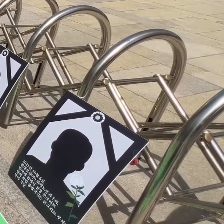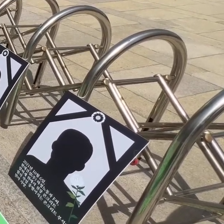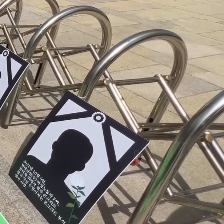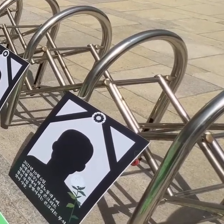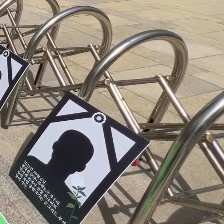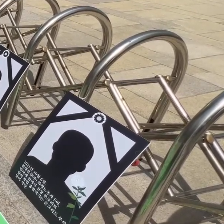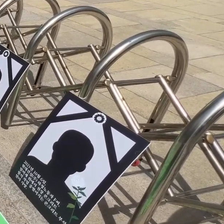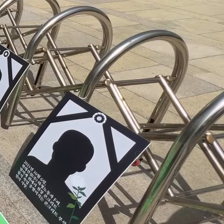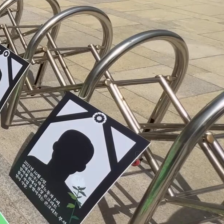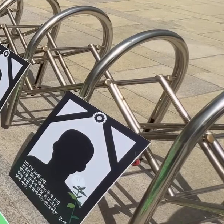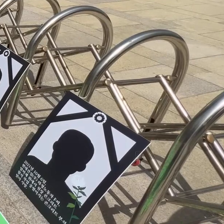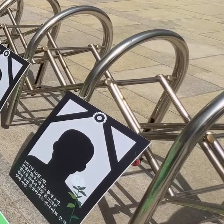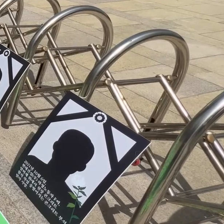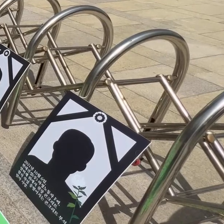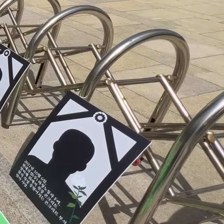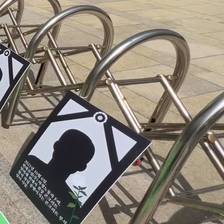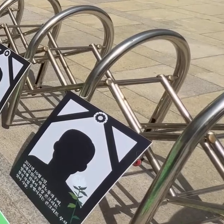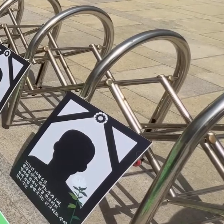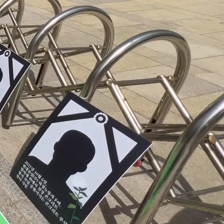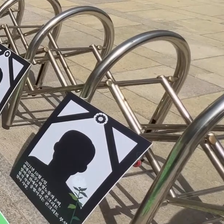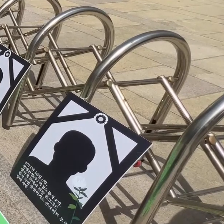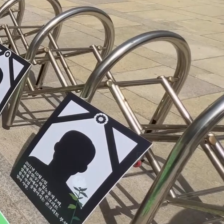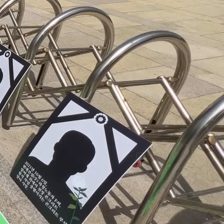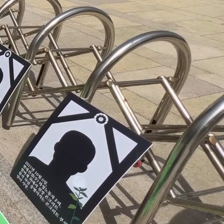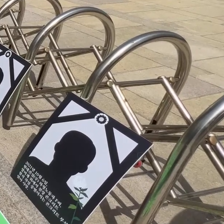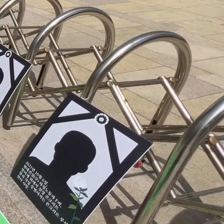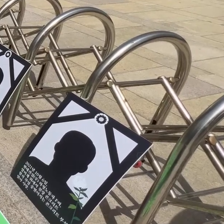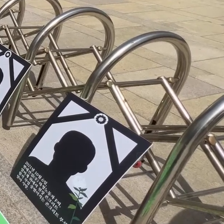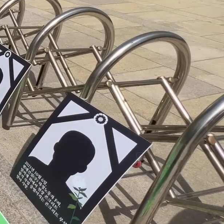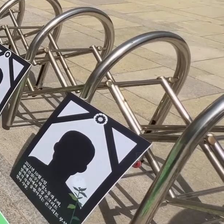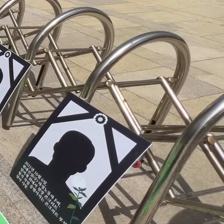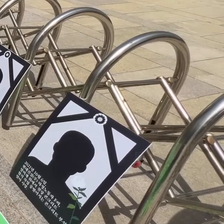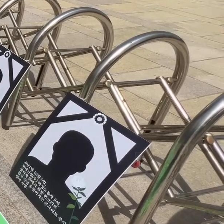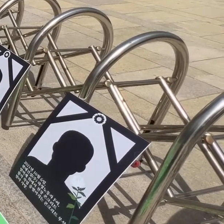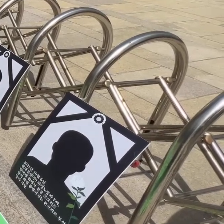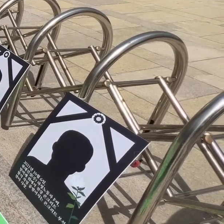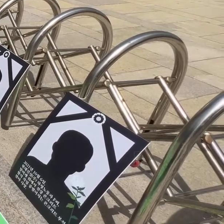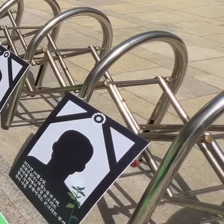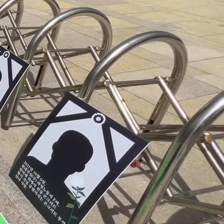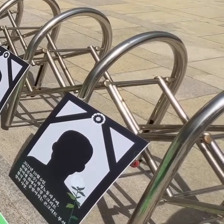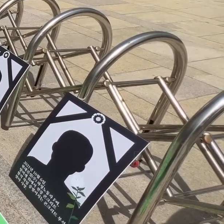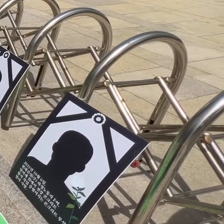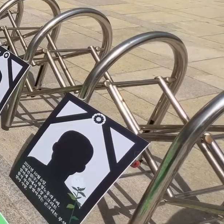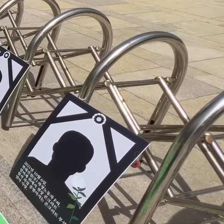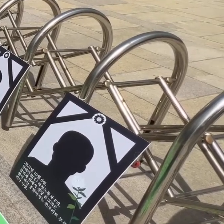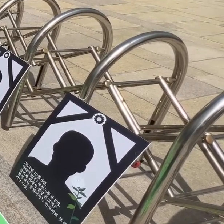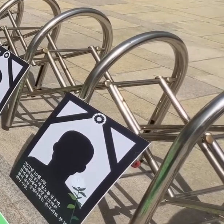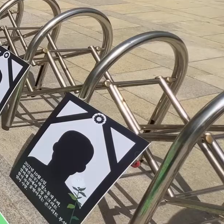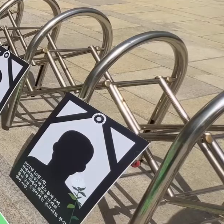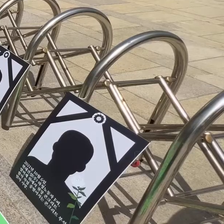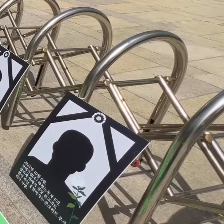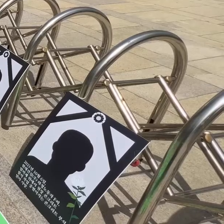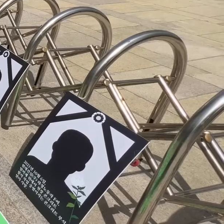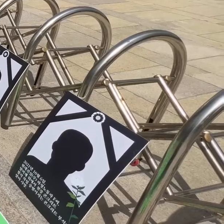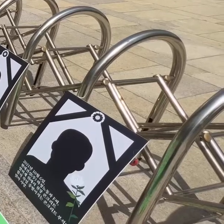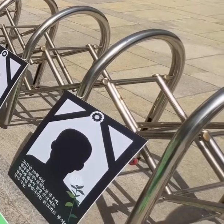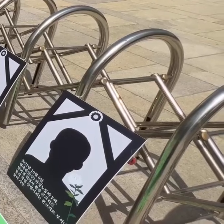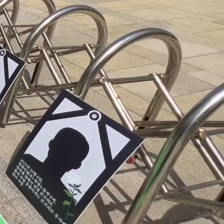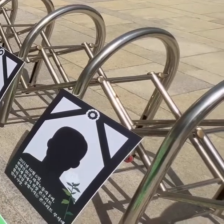네, 묵상 바로 네, 영정 앞에 꽃을 놔드리도록 하겠습니다.